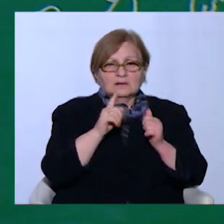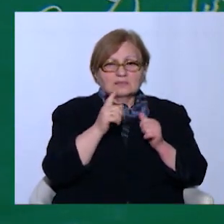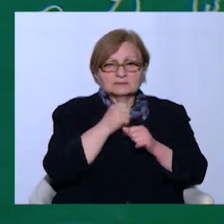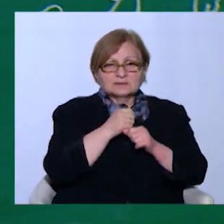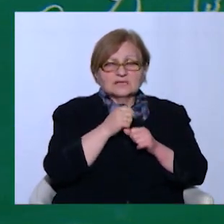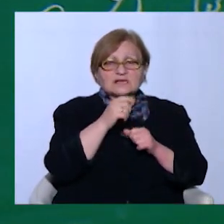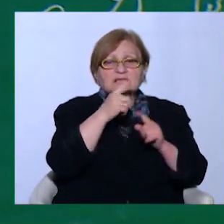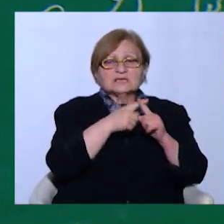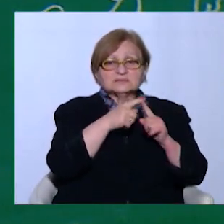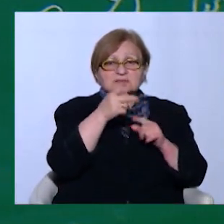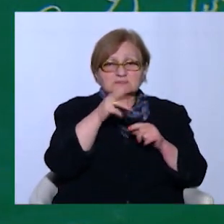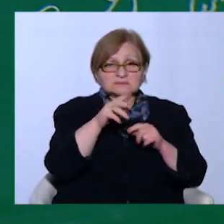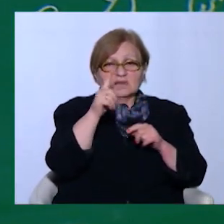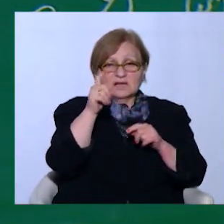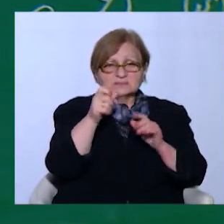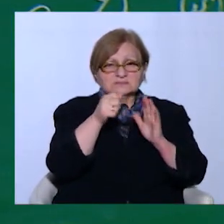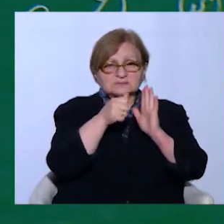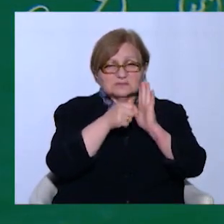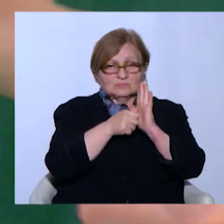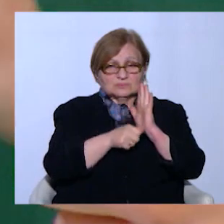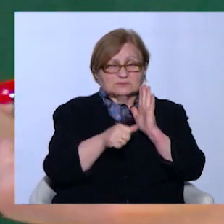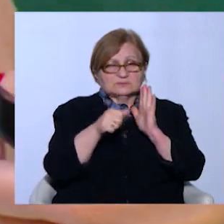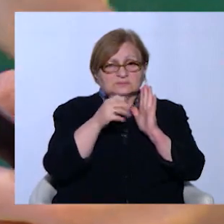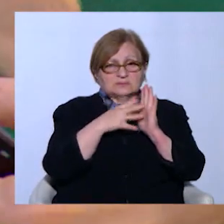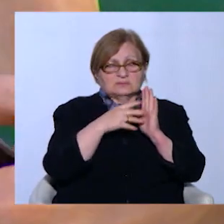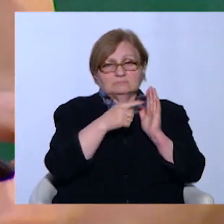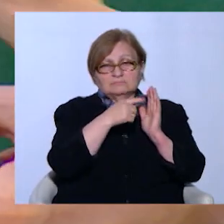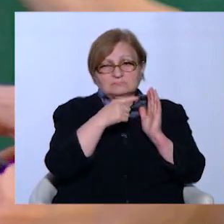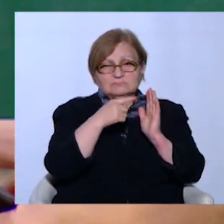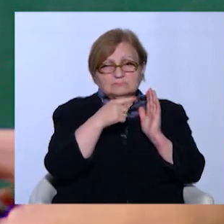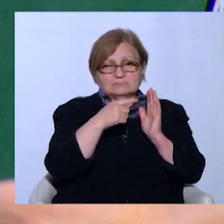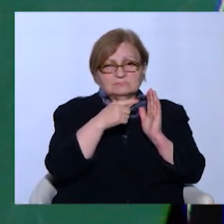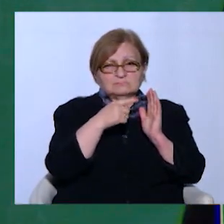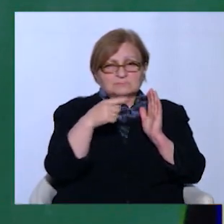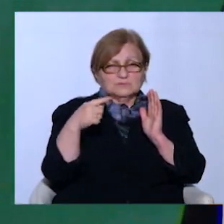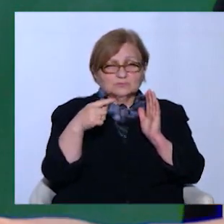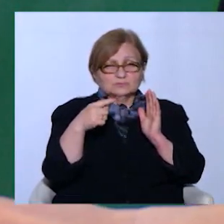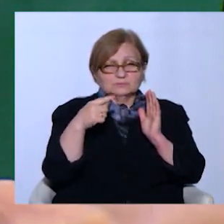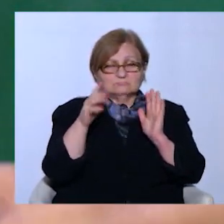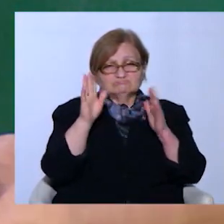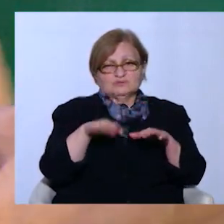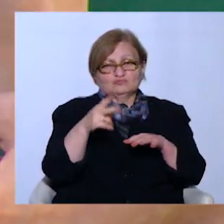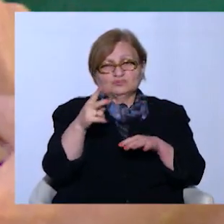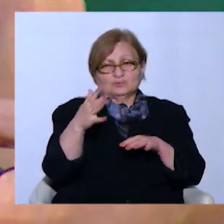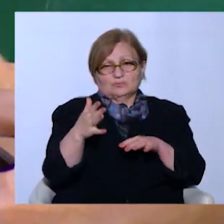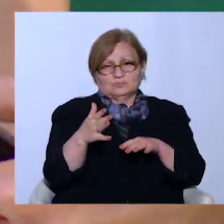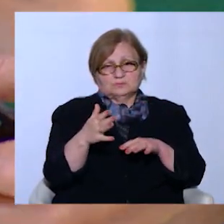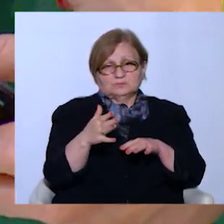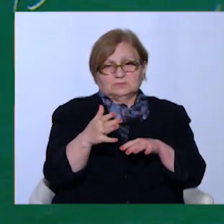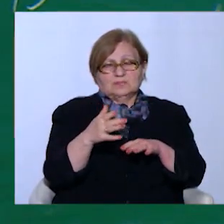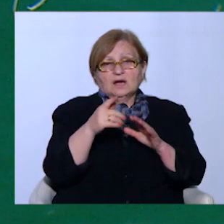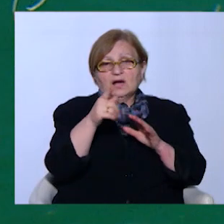რას უდრის? 169-ს მინუს 144 არის 25 და X-ი გამოვიდა